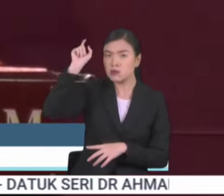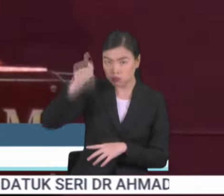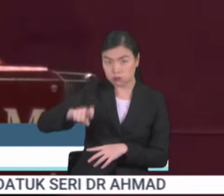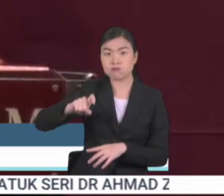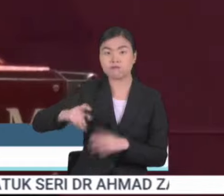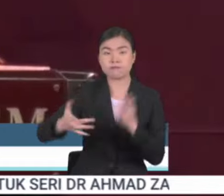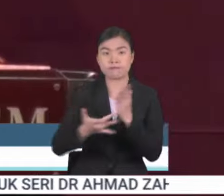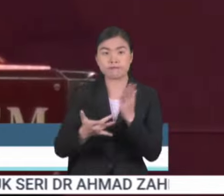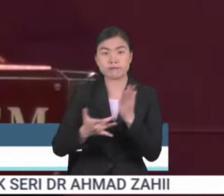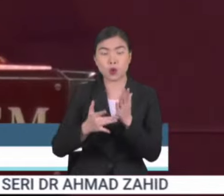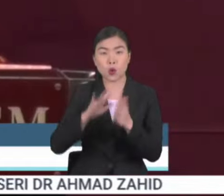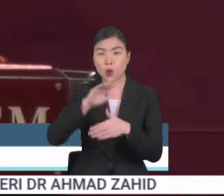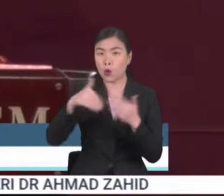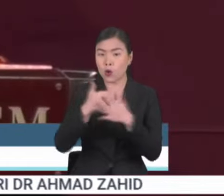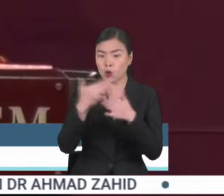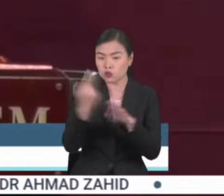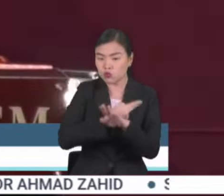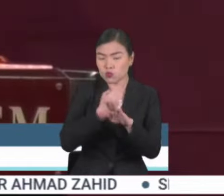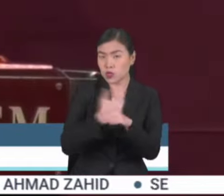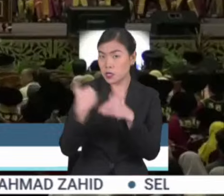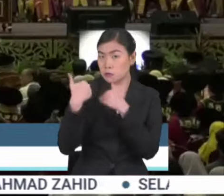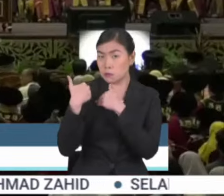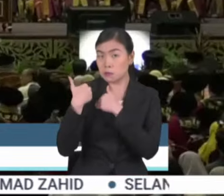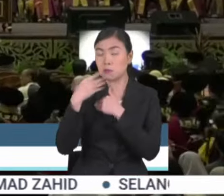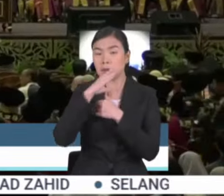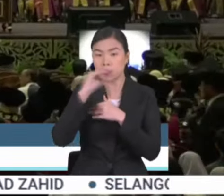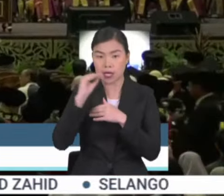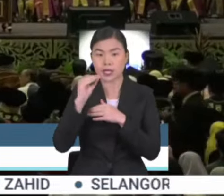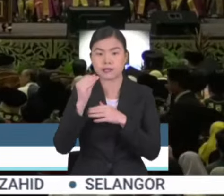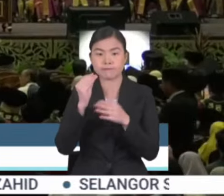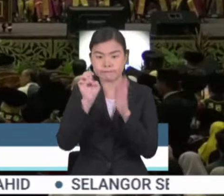berkenaan digunakan dengan bertanggungjawab dan beretika.